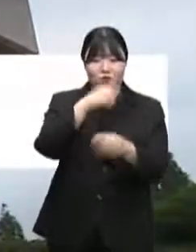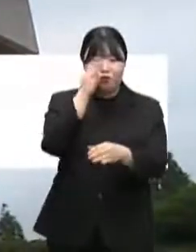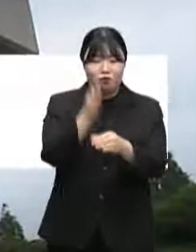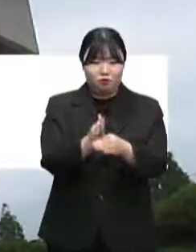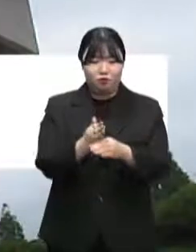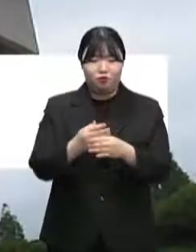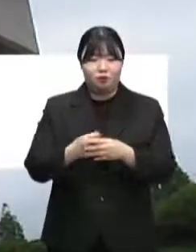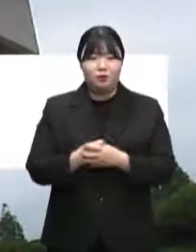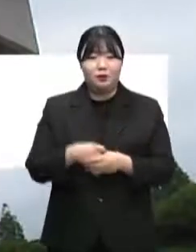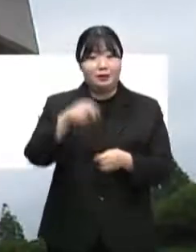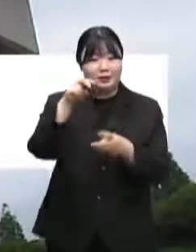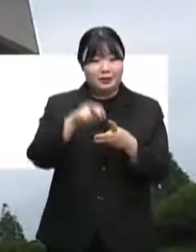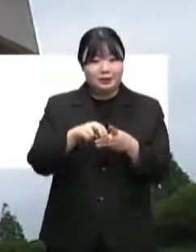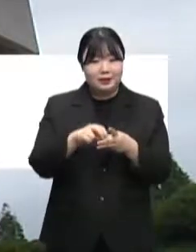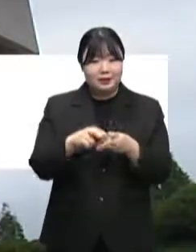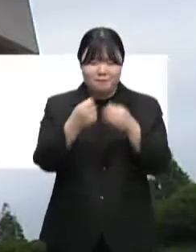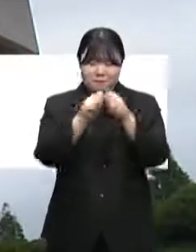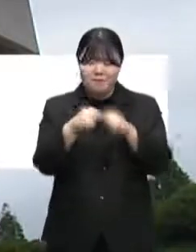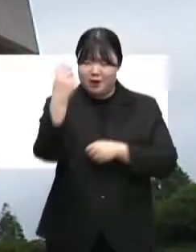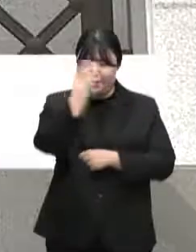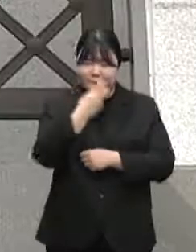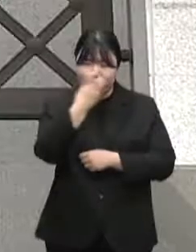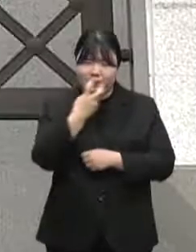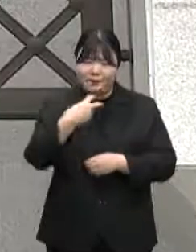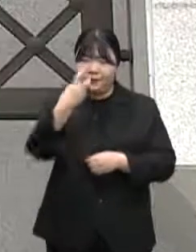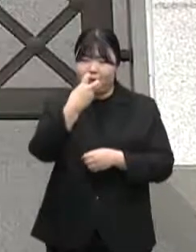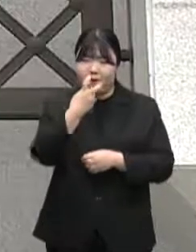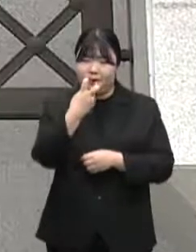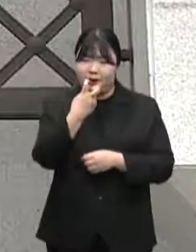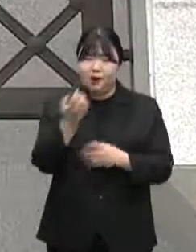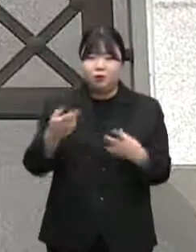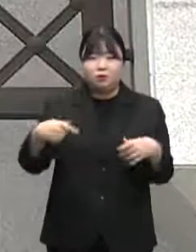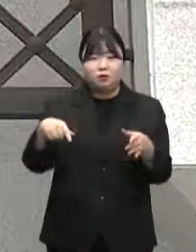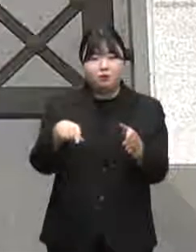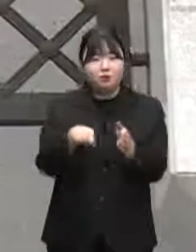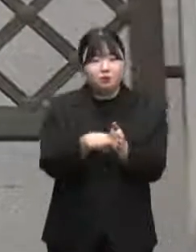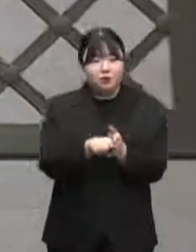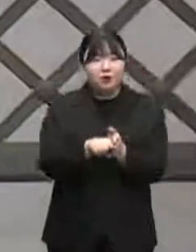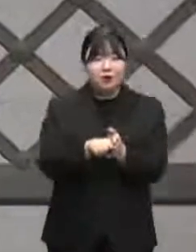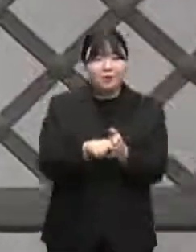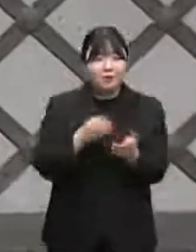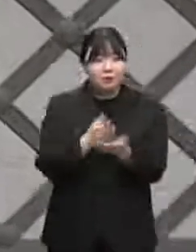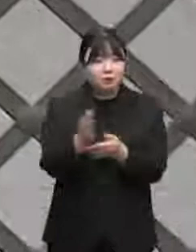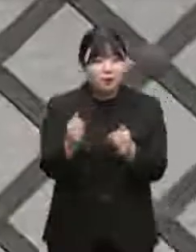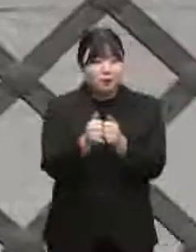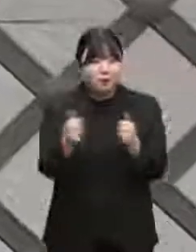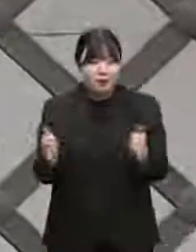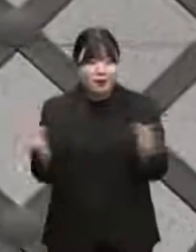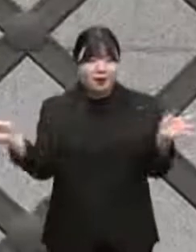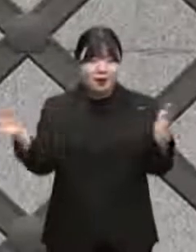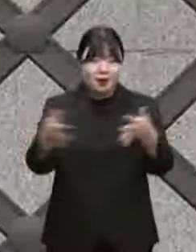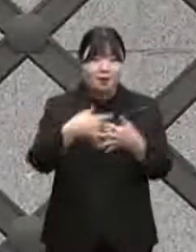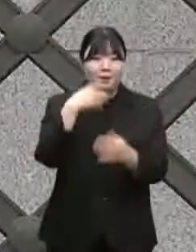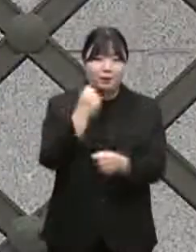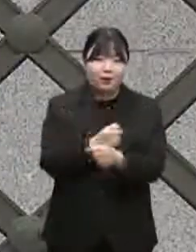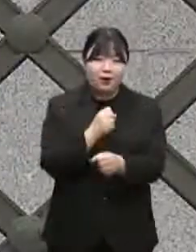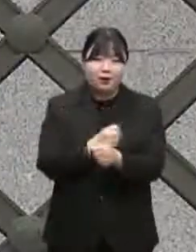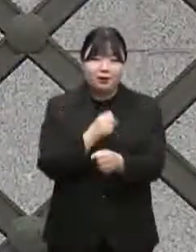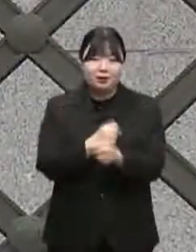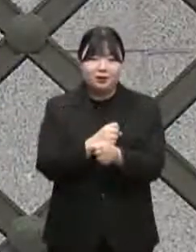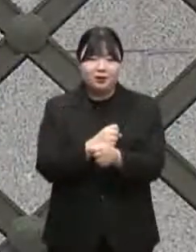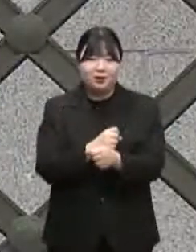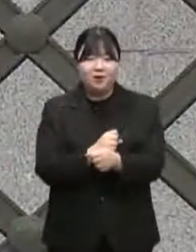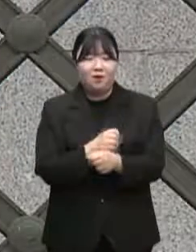센터내 정밀 검사를 통해 정확한 진단과 치료를 수행하며 전문 의의 진로 협력을 통해 환자가 최상의